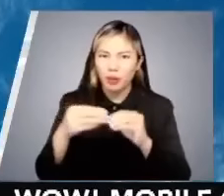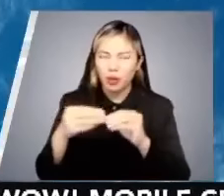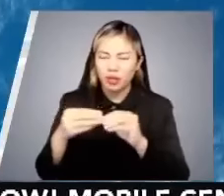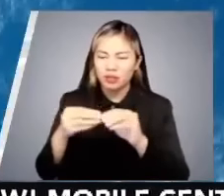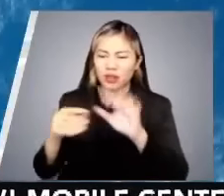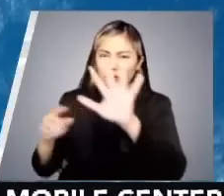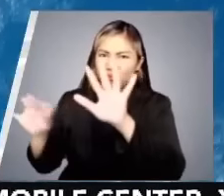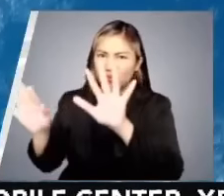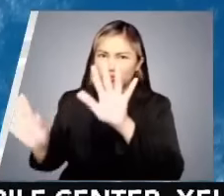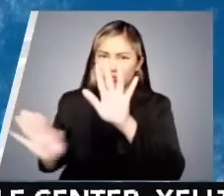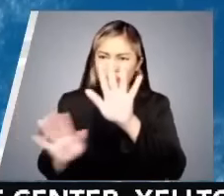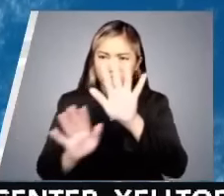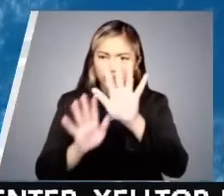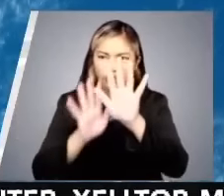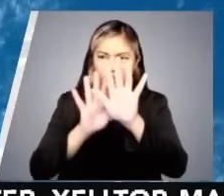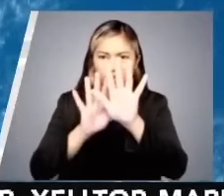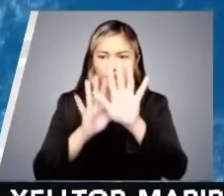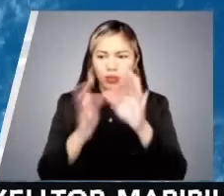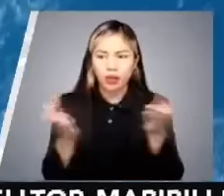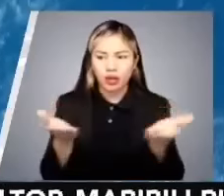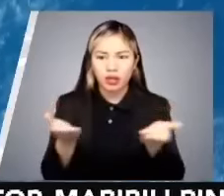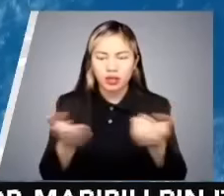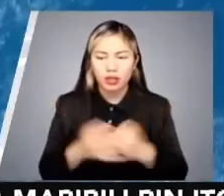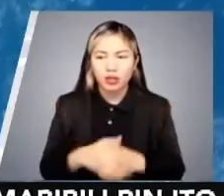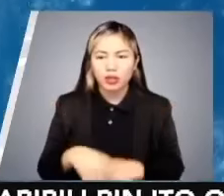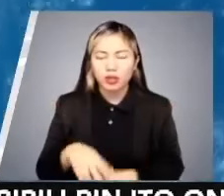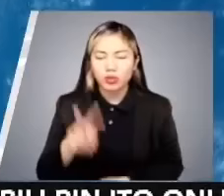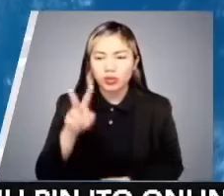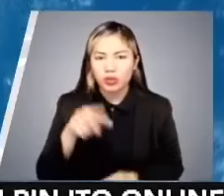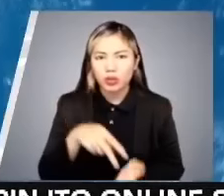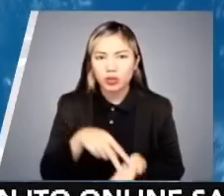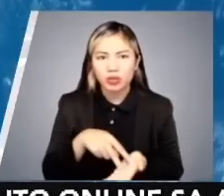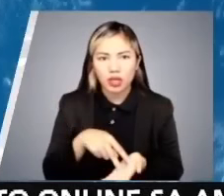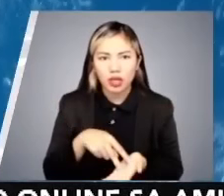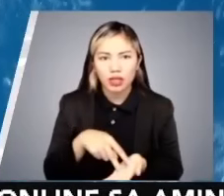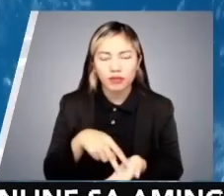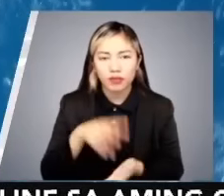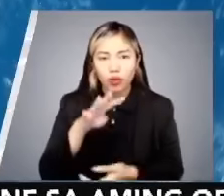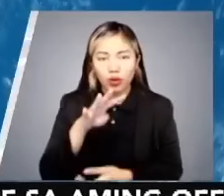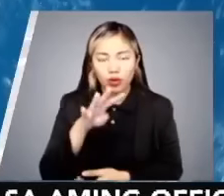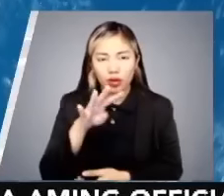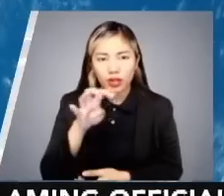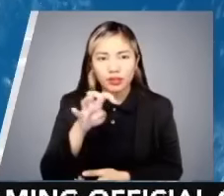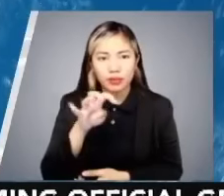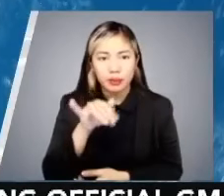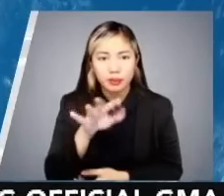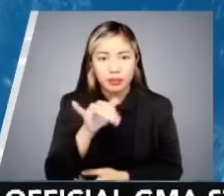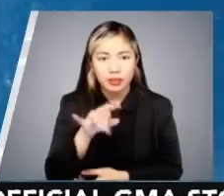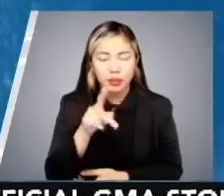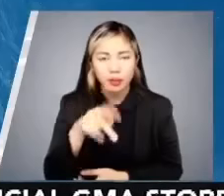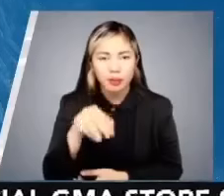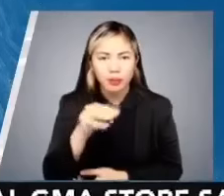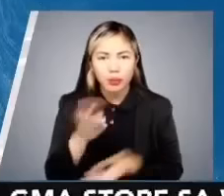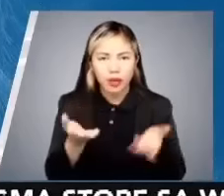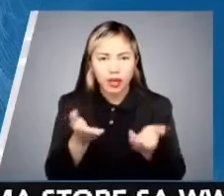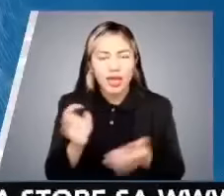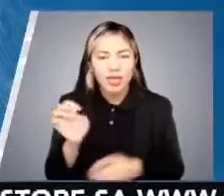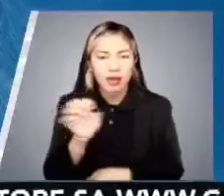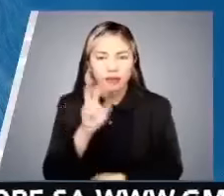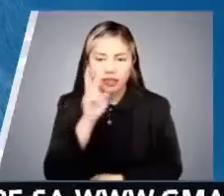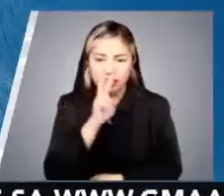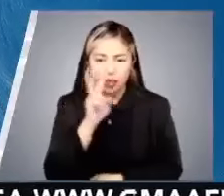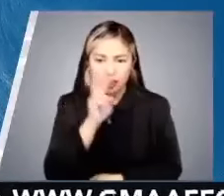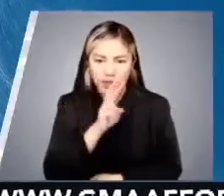layong 2,415 kilometers silangan ng Eastern Visayas. Nananatili ang tsansa maging bagyo ng mga nasabing